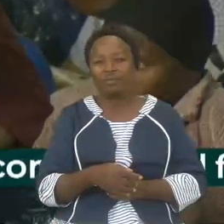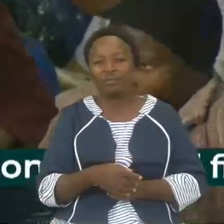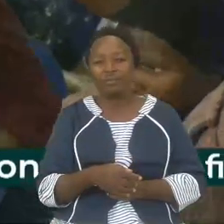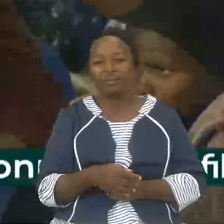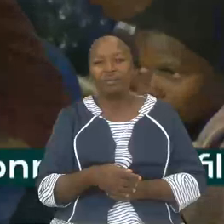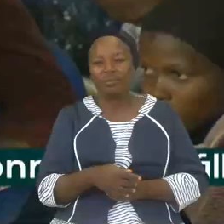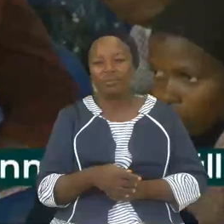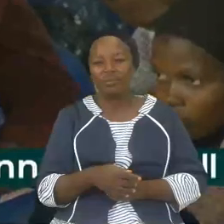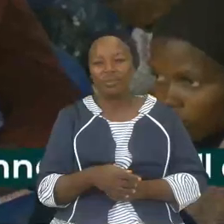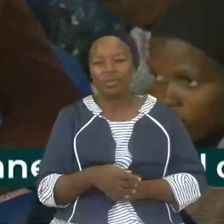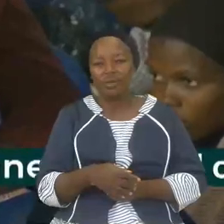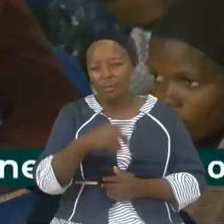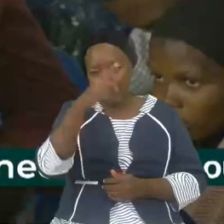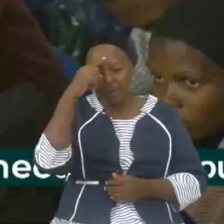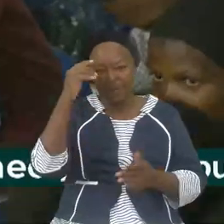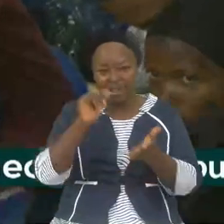Parce qu'il